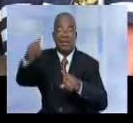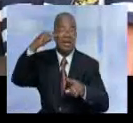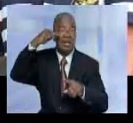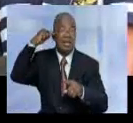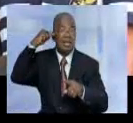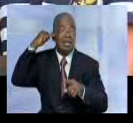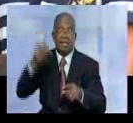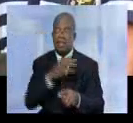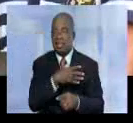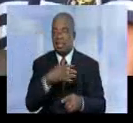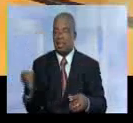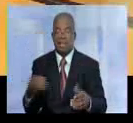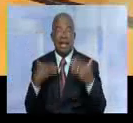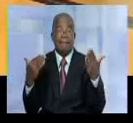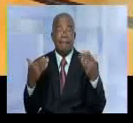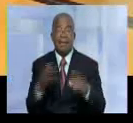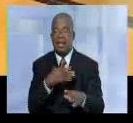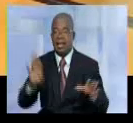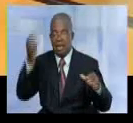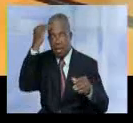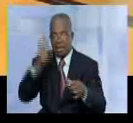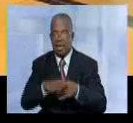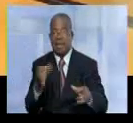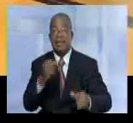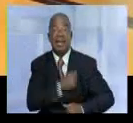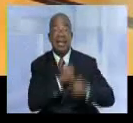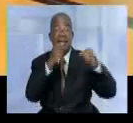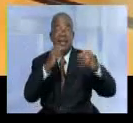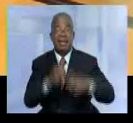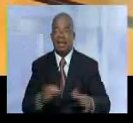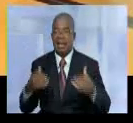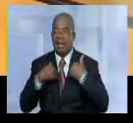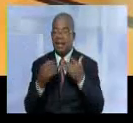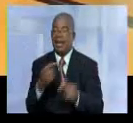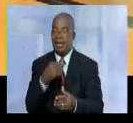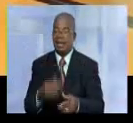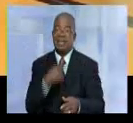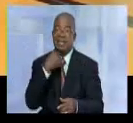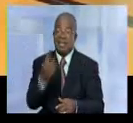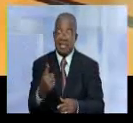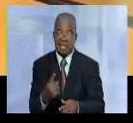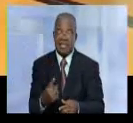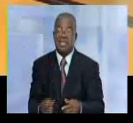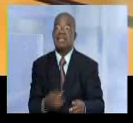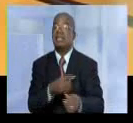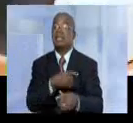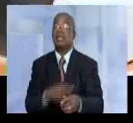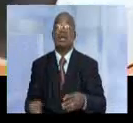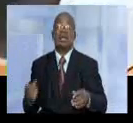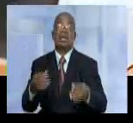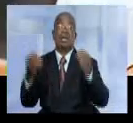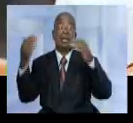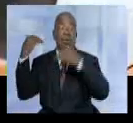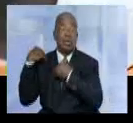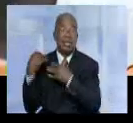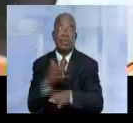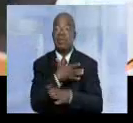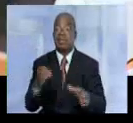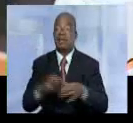Chine. Séance tenante, le ministre en charge de la Défense a donné instruction à ses plus proches collaborateurs. Il